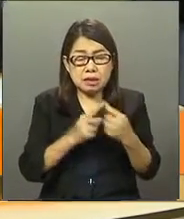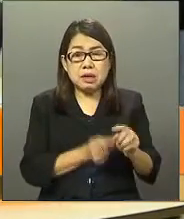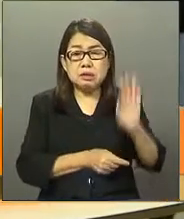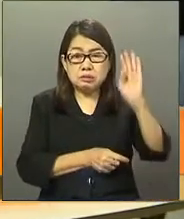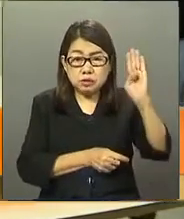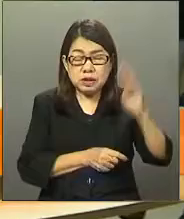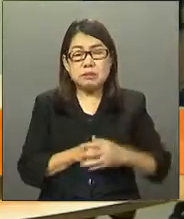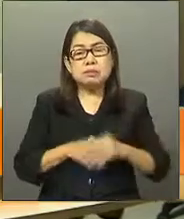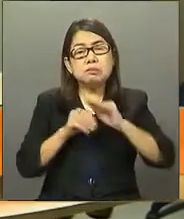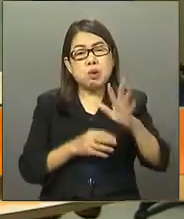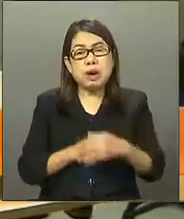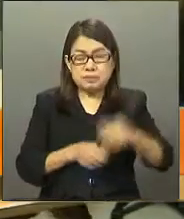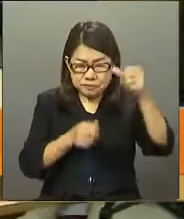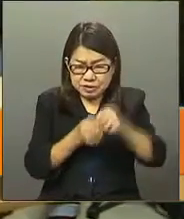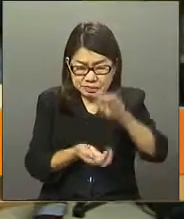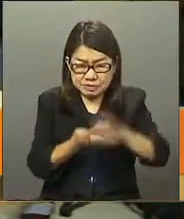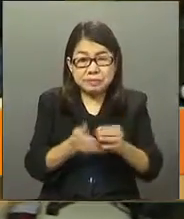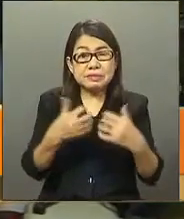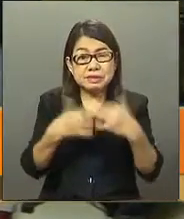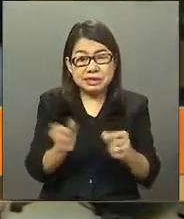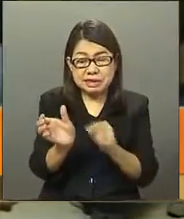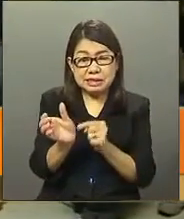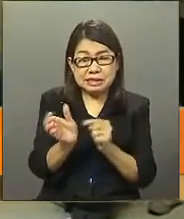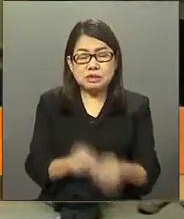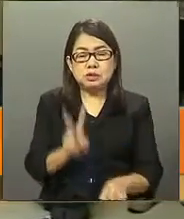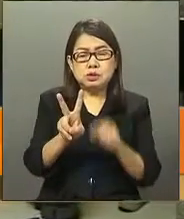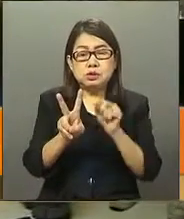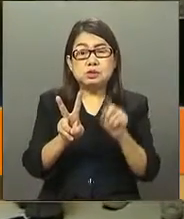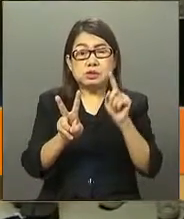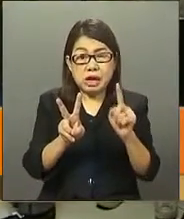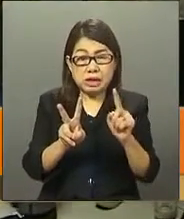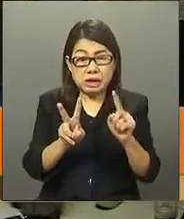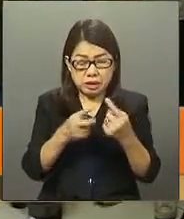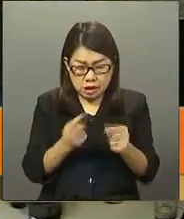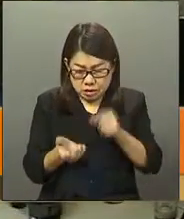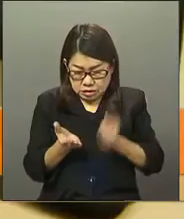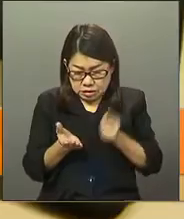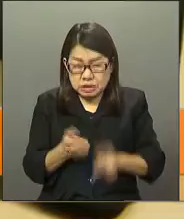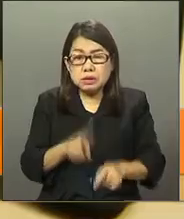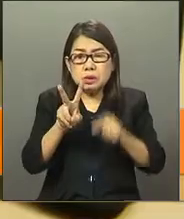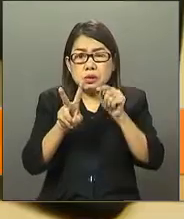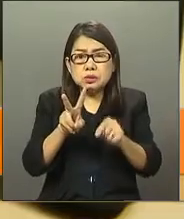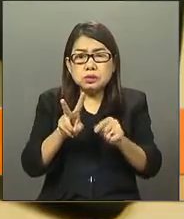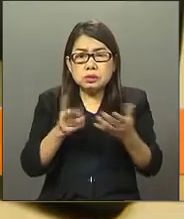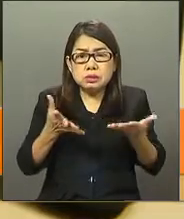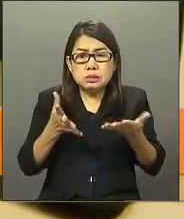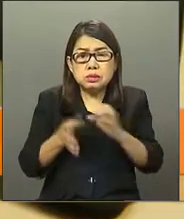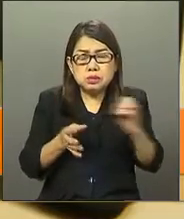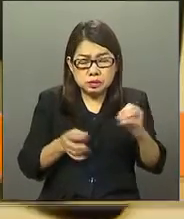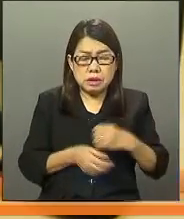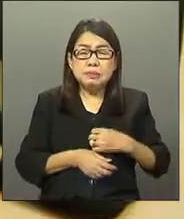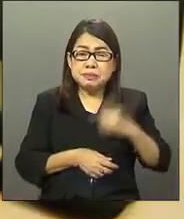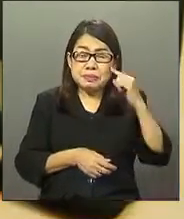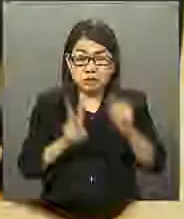ระบุถึงหน่วยความจำ 2.1 เป็นส่วนสำคัญที่ทำให้ผู้ร้องเรียนตัดสินใจซื้อโทรศัพท์รุ่นนี